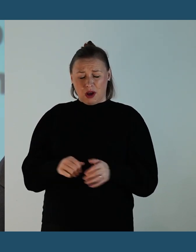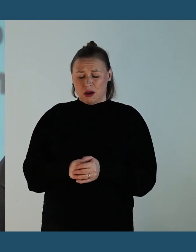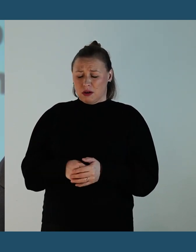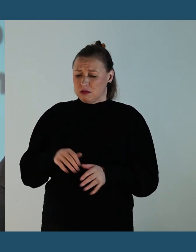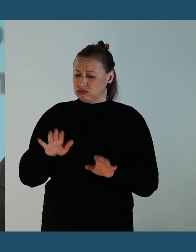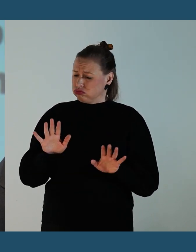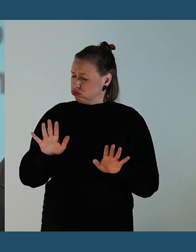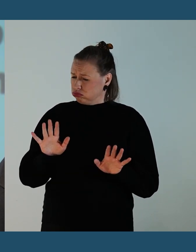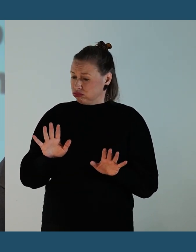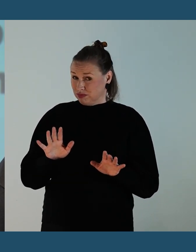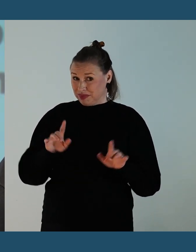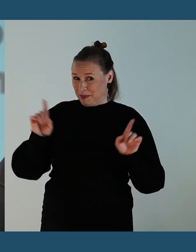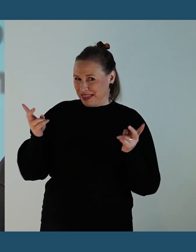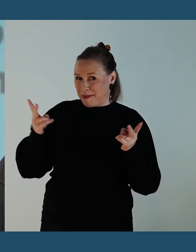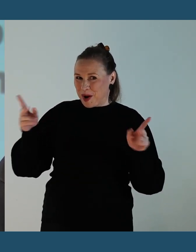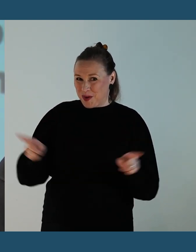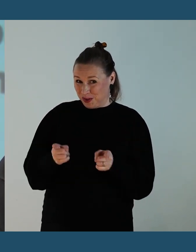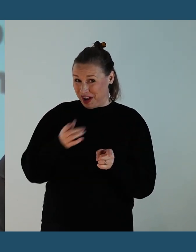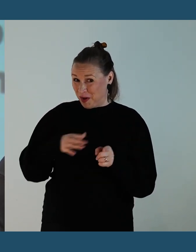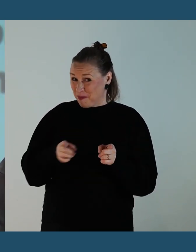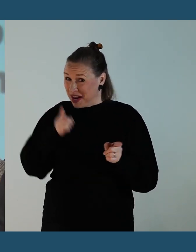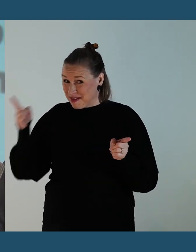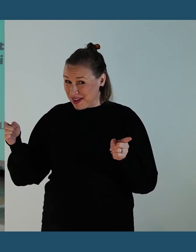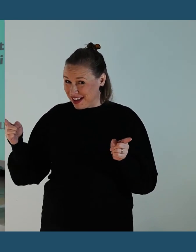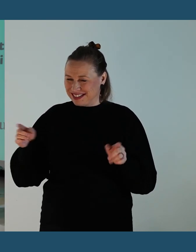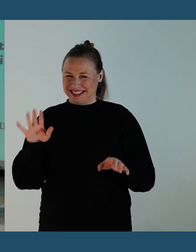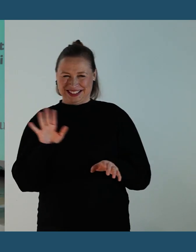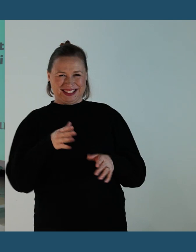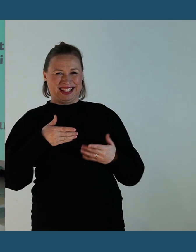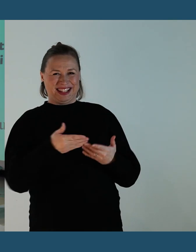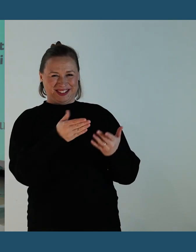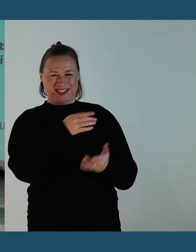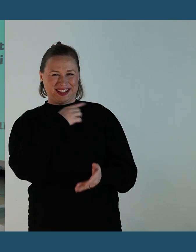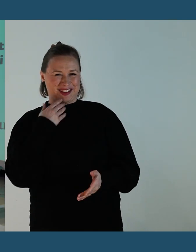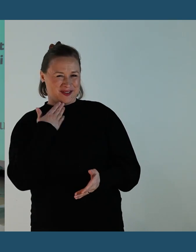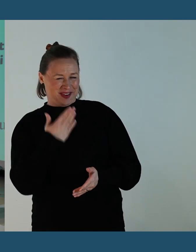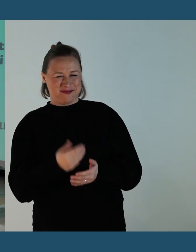haluatko vielä pidempään? Se on oikein hyvä. Kiitos.